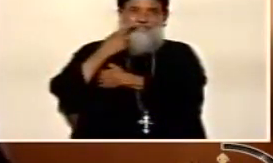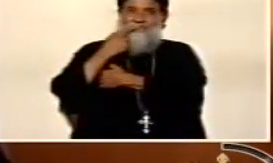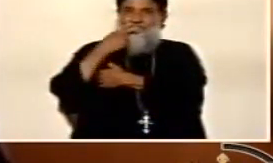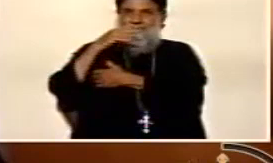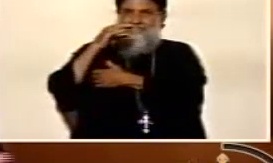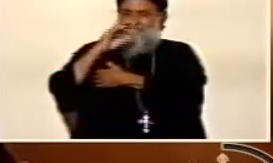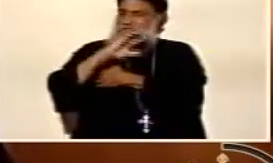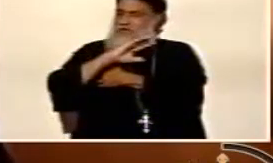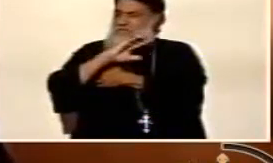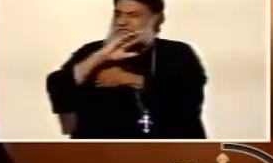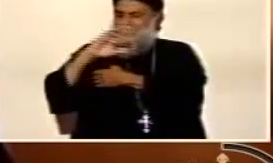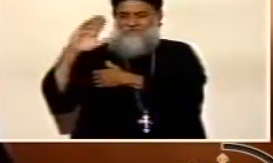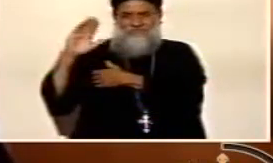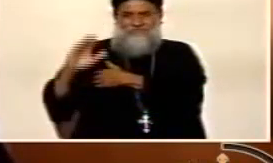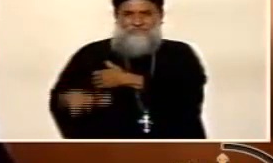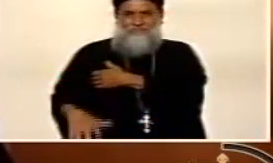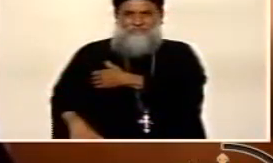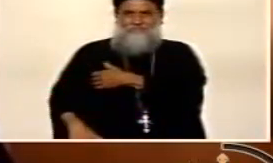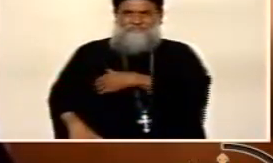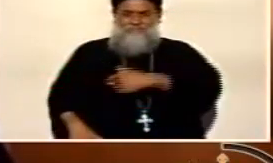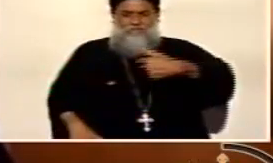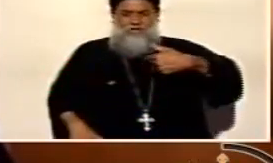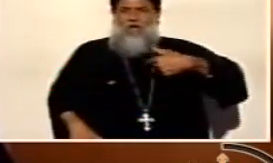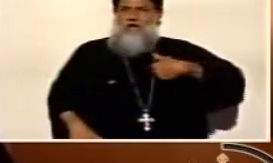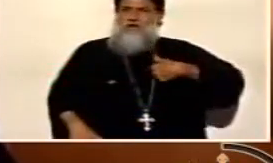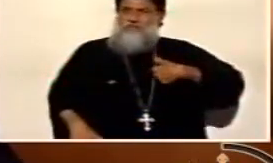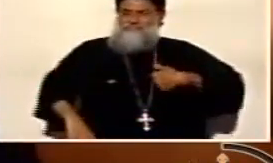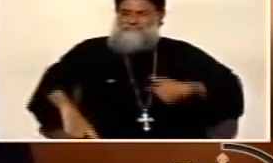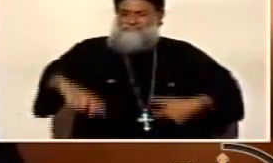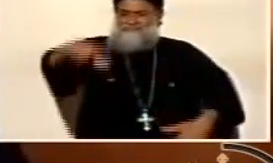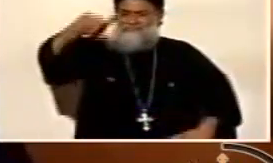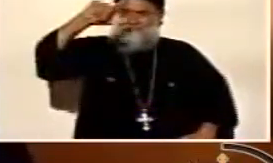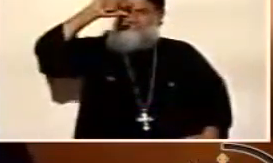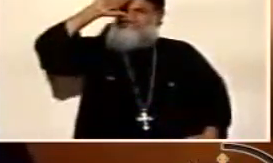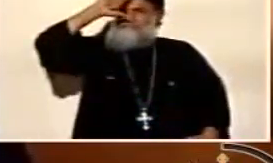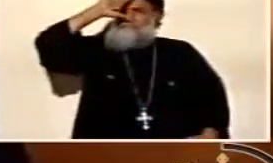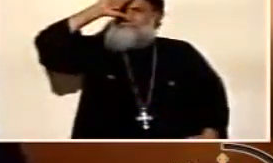ذات خالص خالص خالص. فعلا